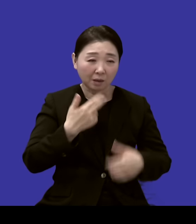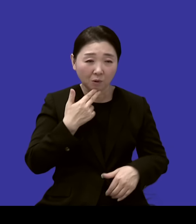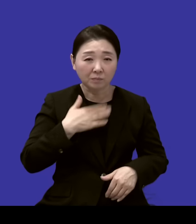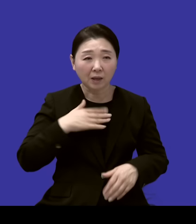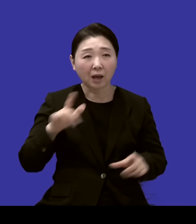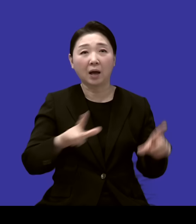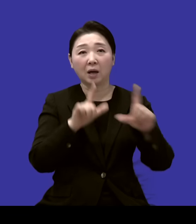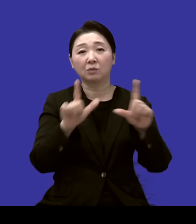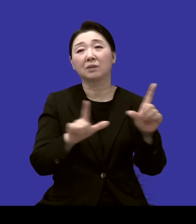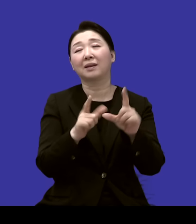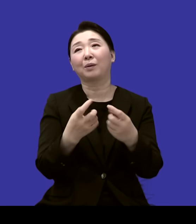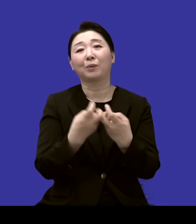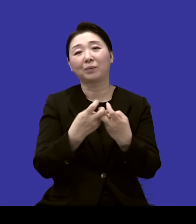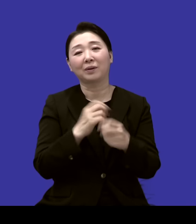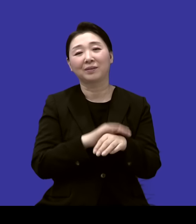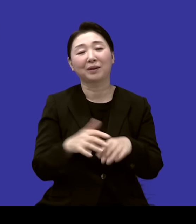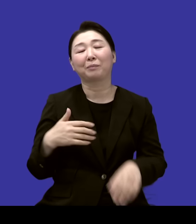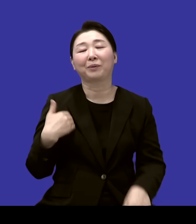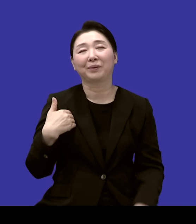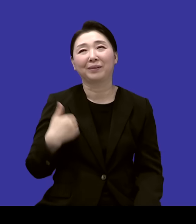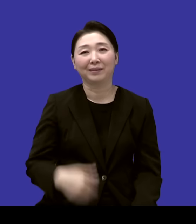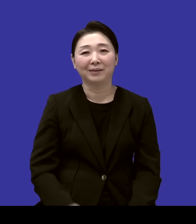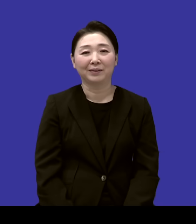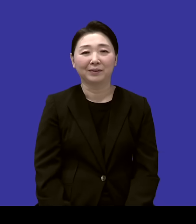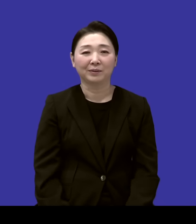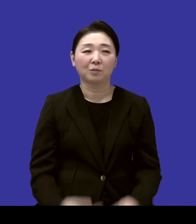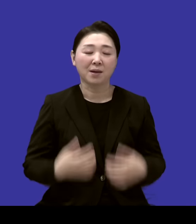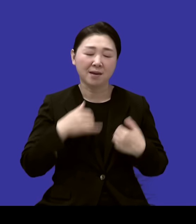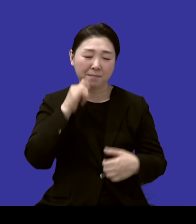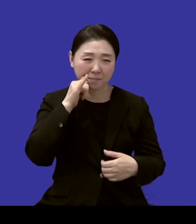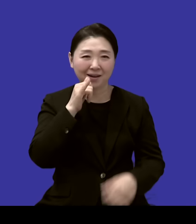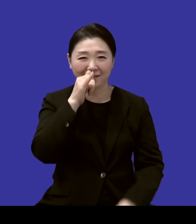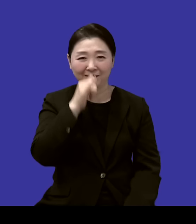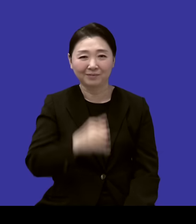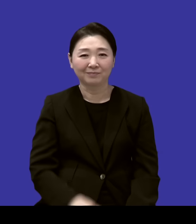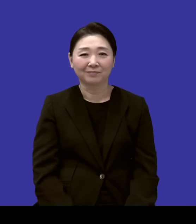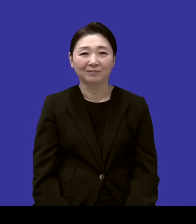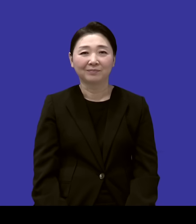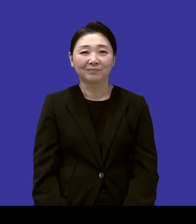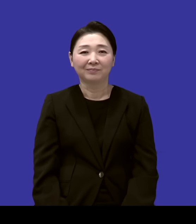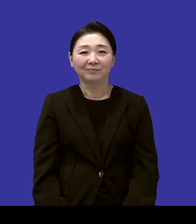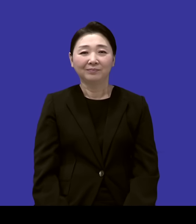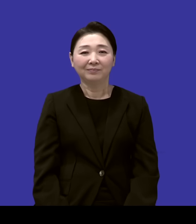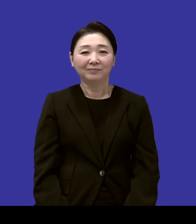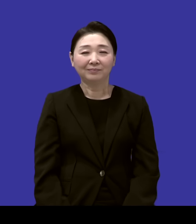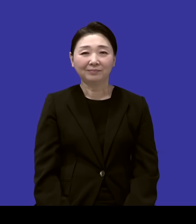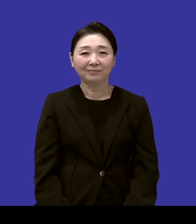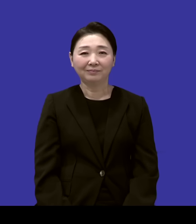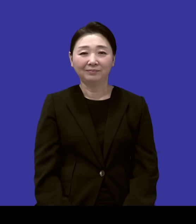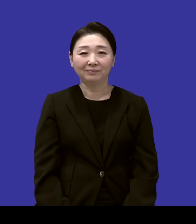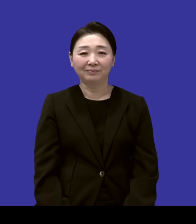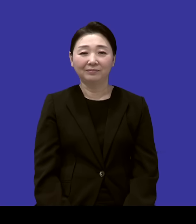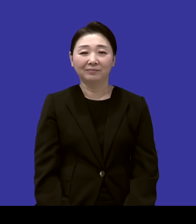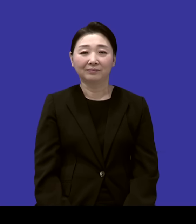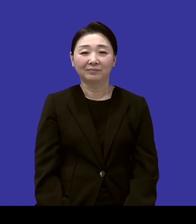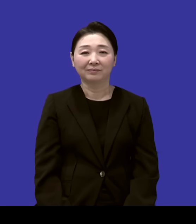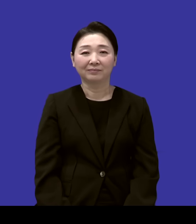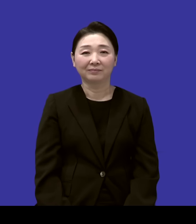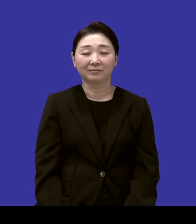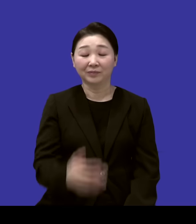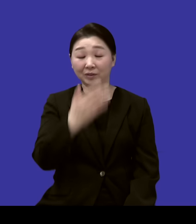하루를 어떻게 보냈을지 정말 생각이 안 될 정도로 게임만 하고 살았습니다. 그리고 그 모습을 목사님이 이제